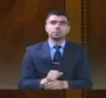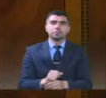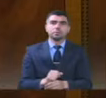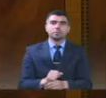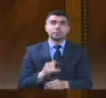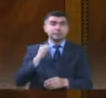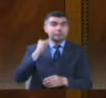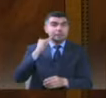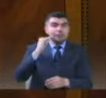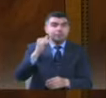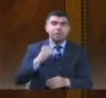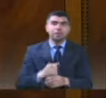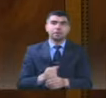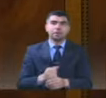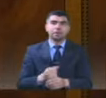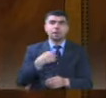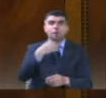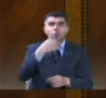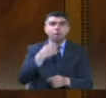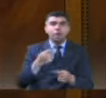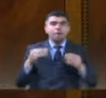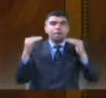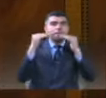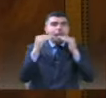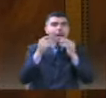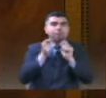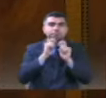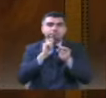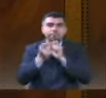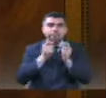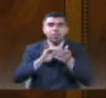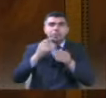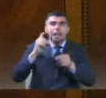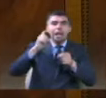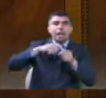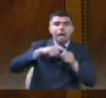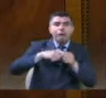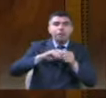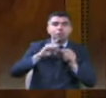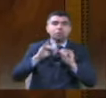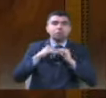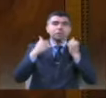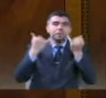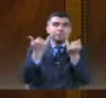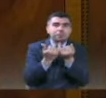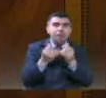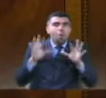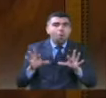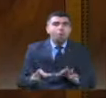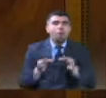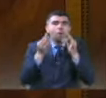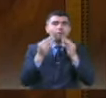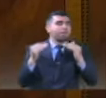وهذا الشيء هذا ذكروا عليه النقابات في المجلس الاقتصادي والاجتماعي ووصلوا لنفس